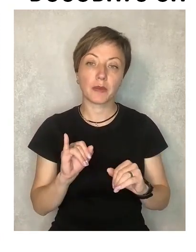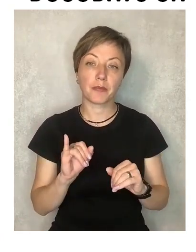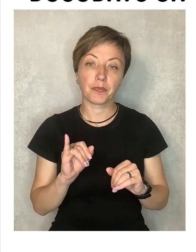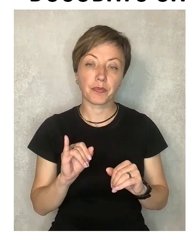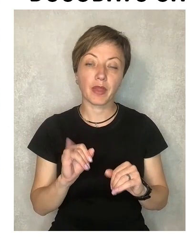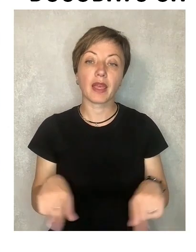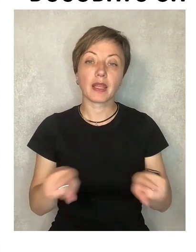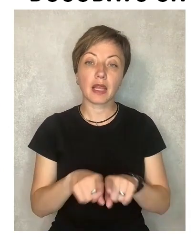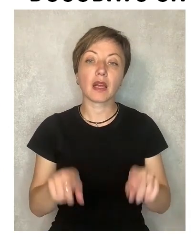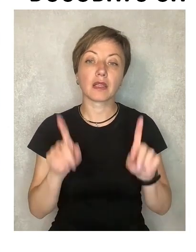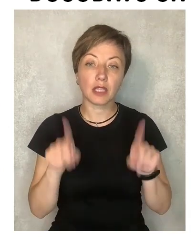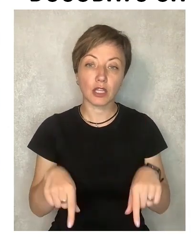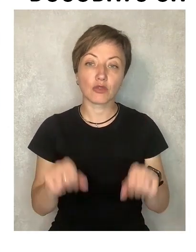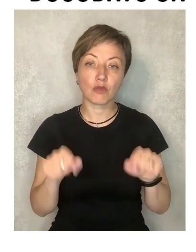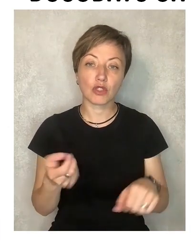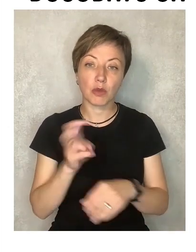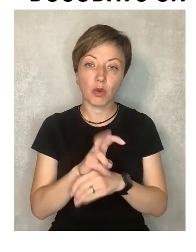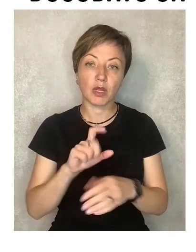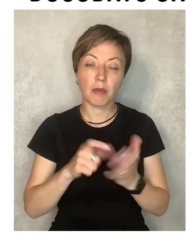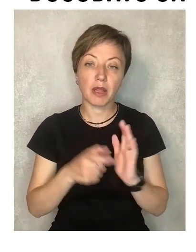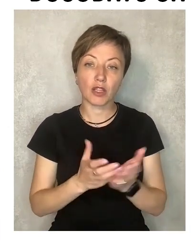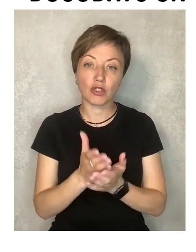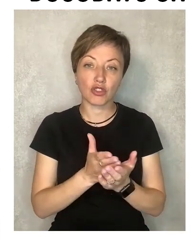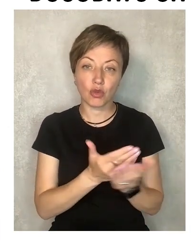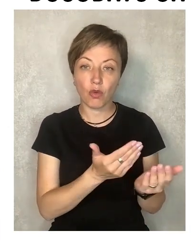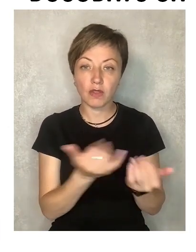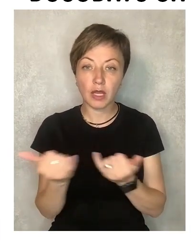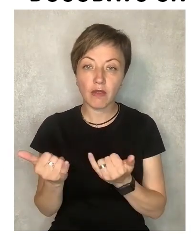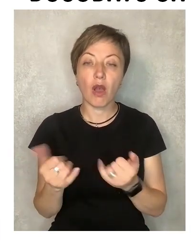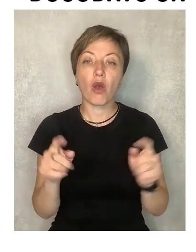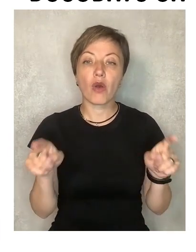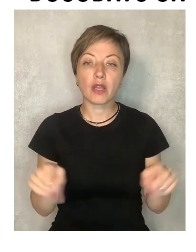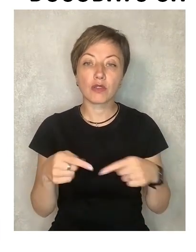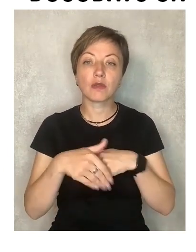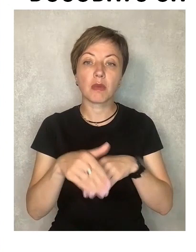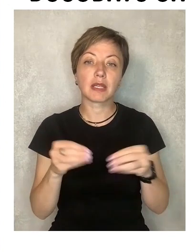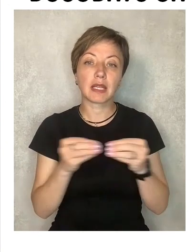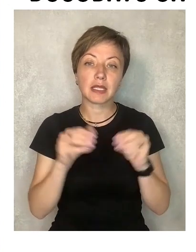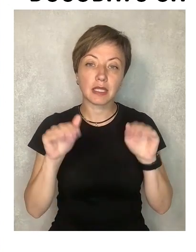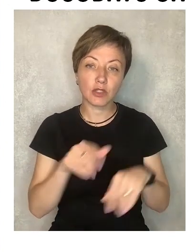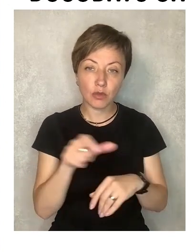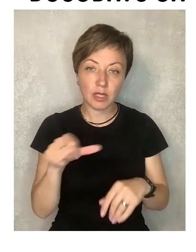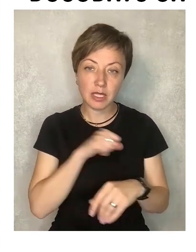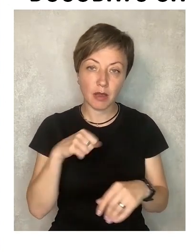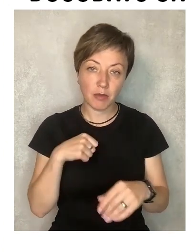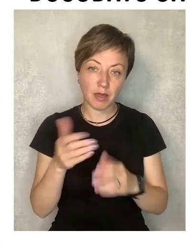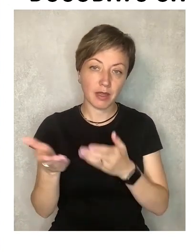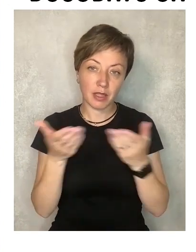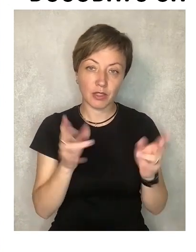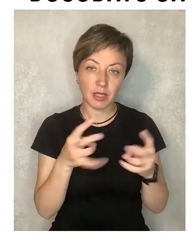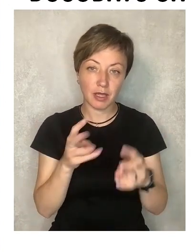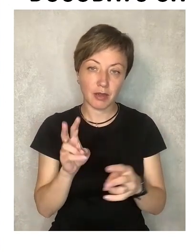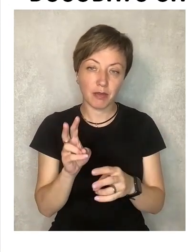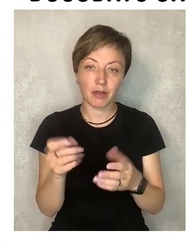теж можна приходити в кабінети до чиновників, якщо що. Організовуйте марші на 10 тисяч людей, вони самі вас кличуть, вам не треба до них стукати,